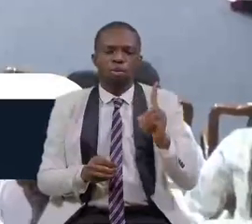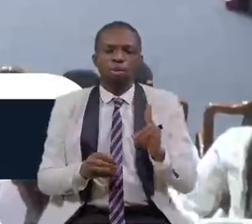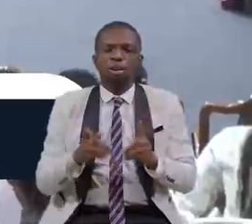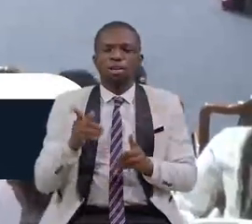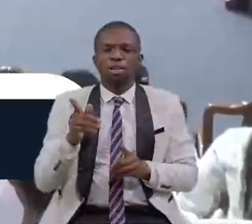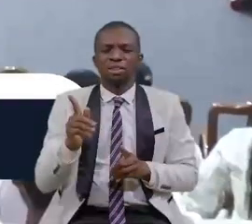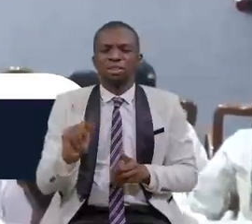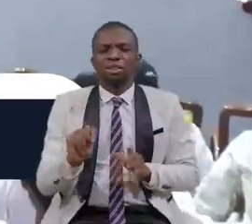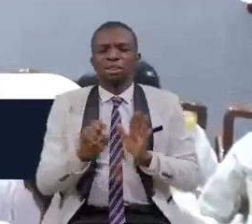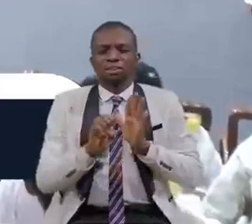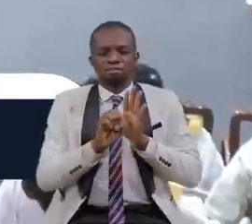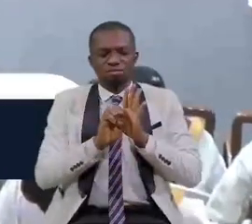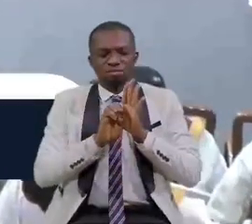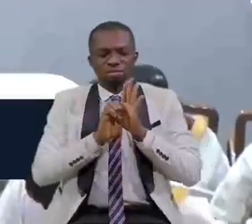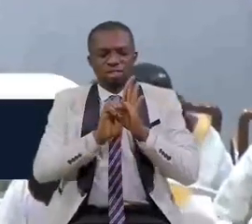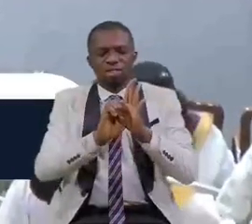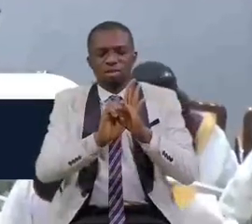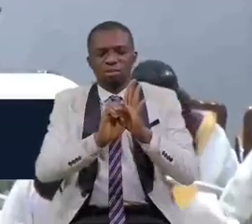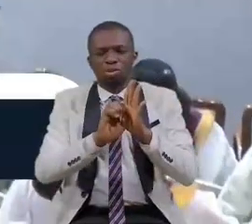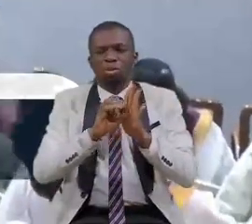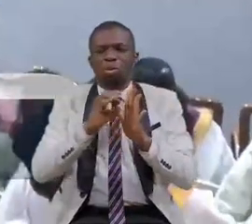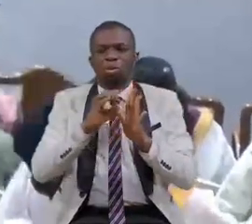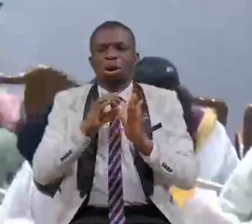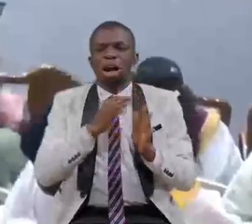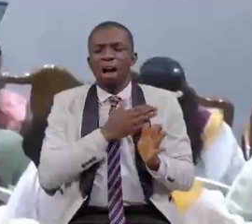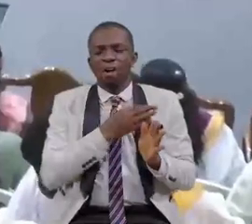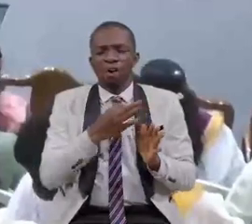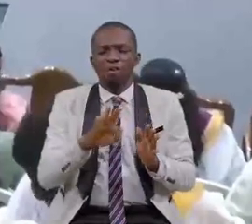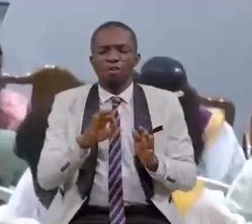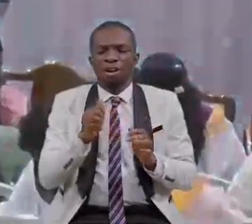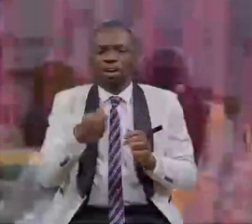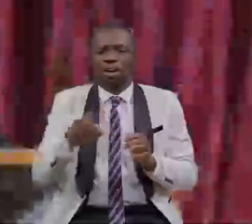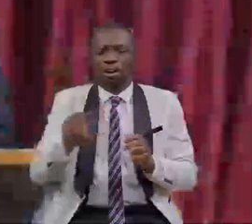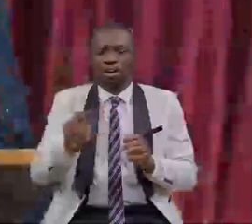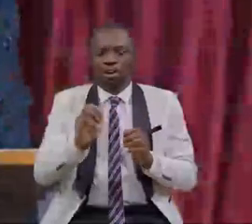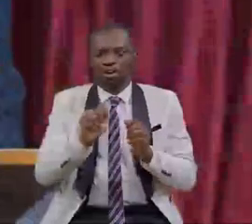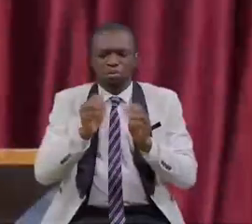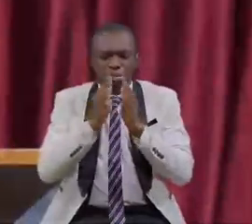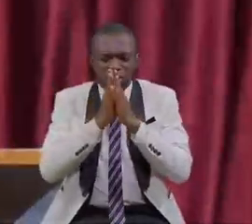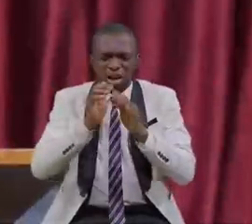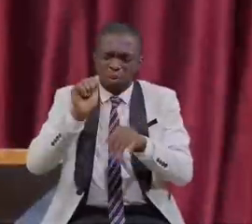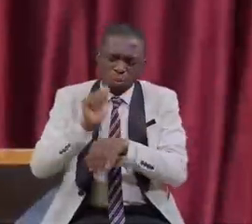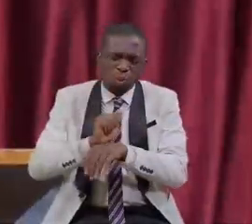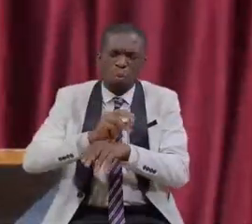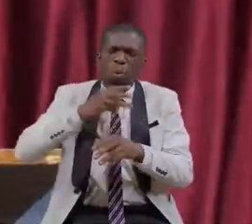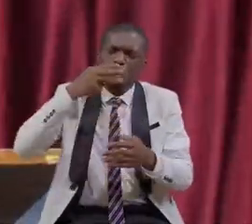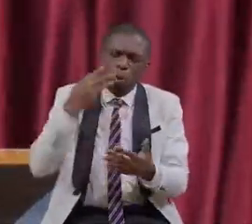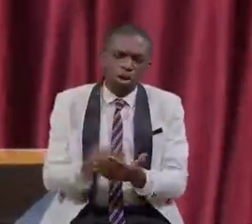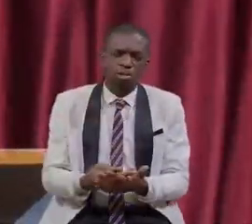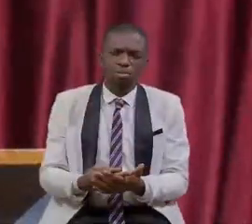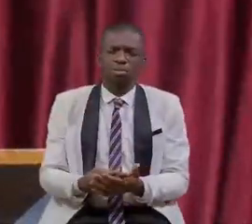Nous voyons le modèle et le mode d'une prière efficace. Lorsque nous venons devant